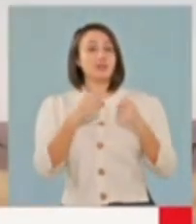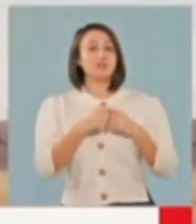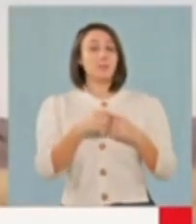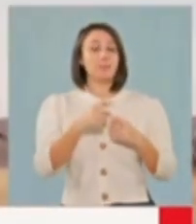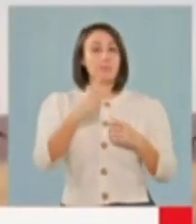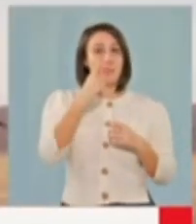și Kiev